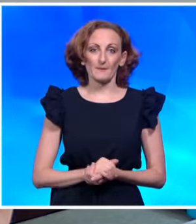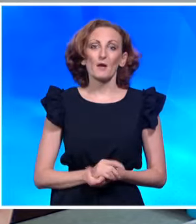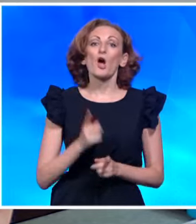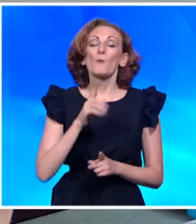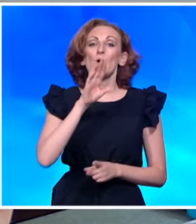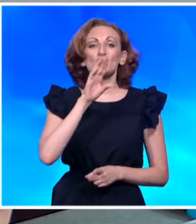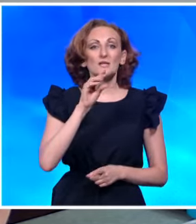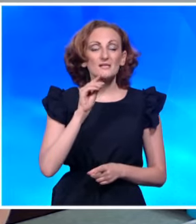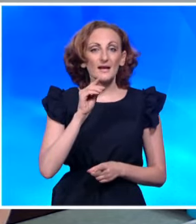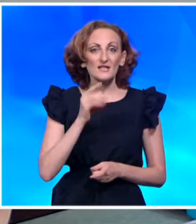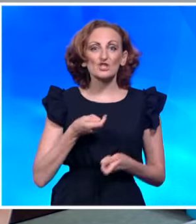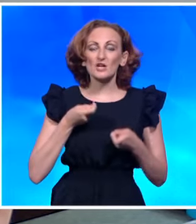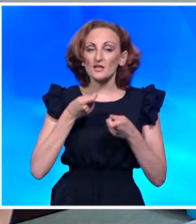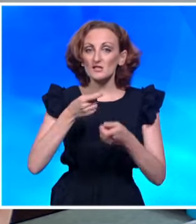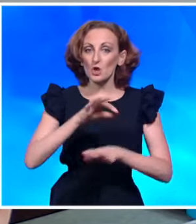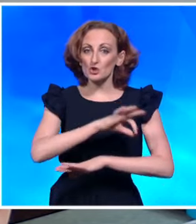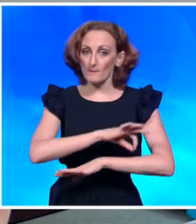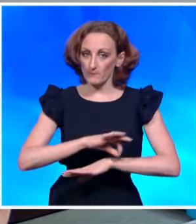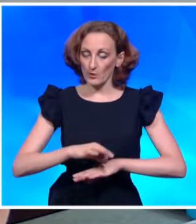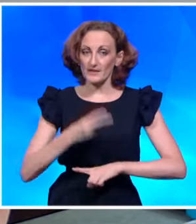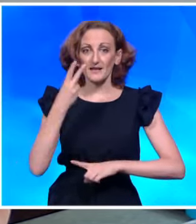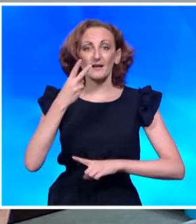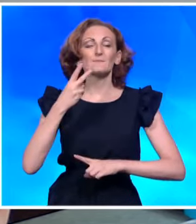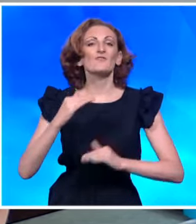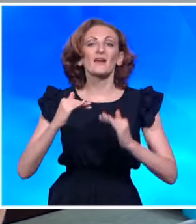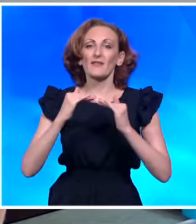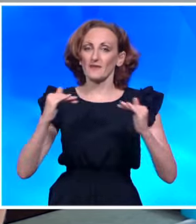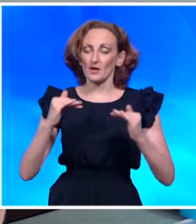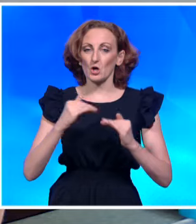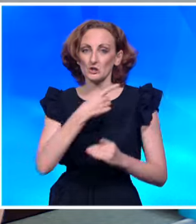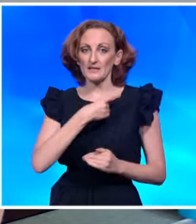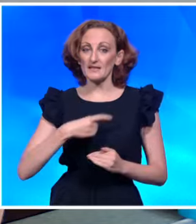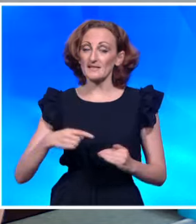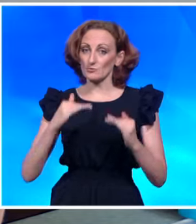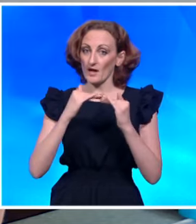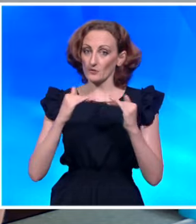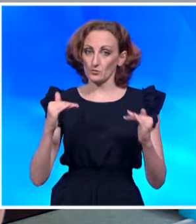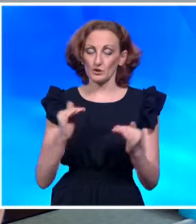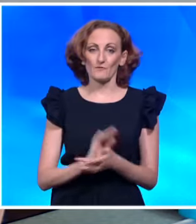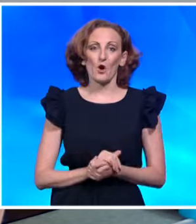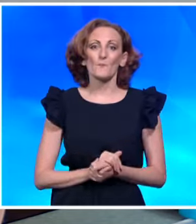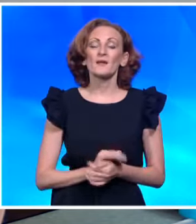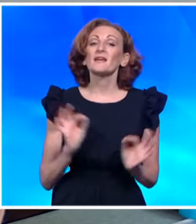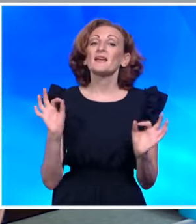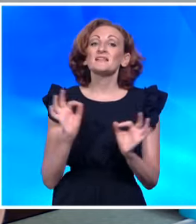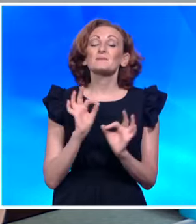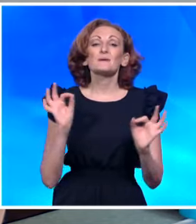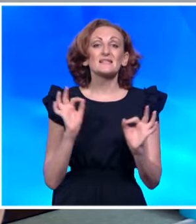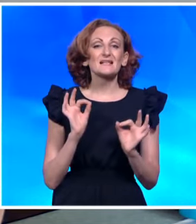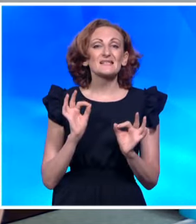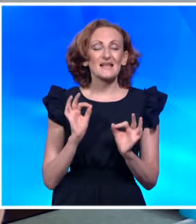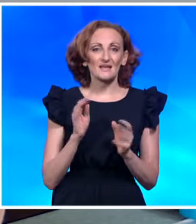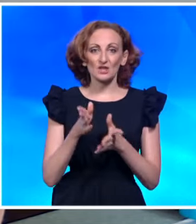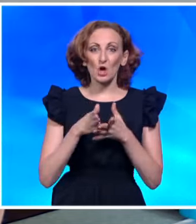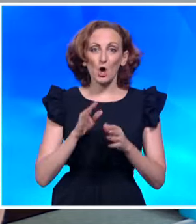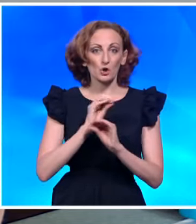че е насочен проекта към две категории, нали, на национално ниво, към специализанти, които се обучават по